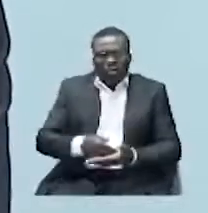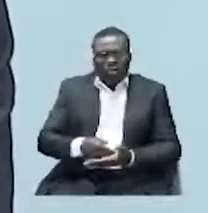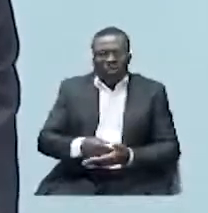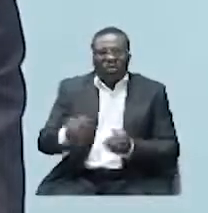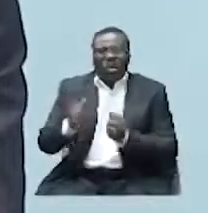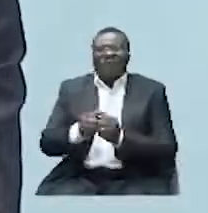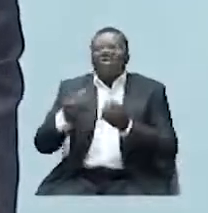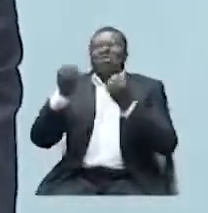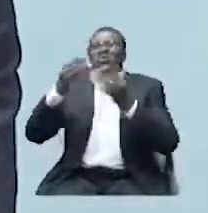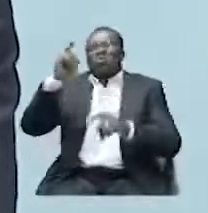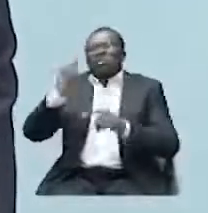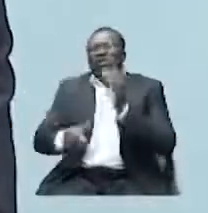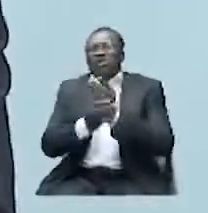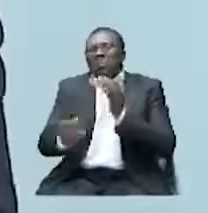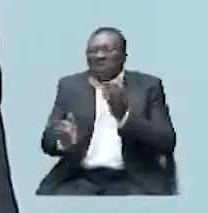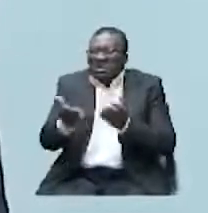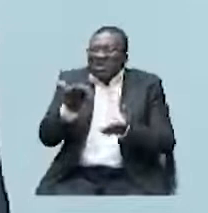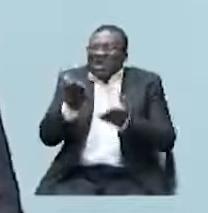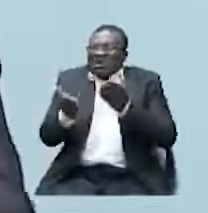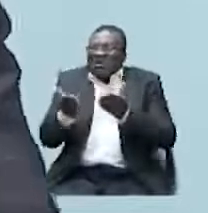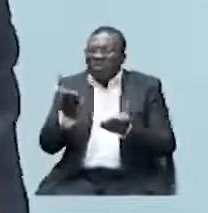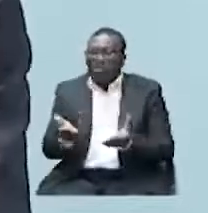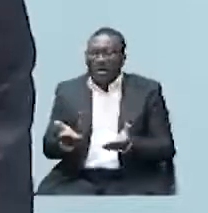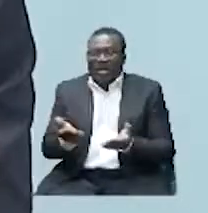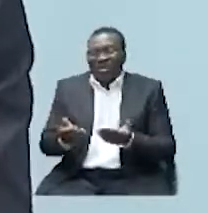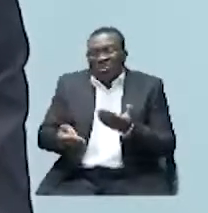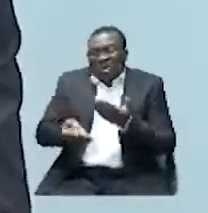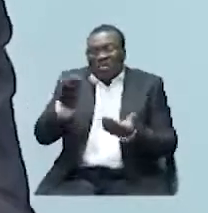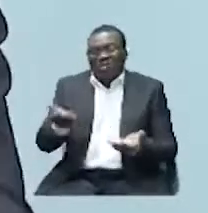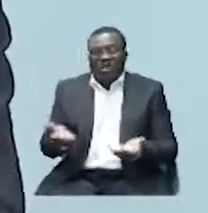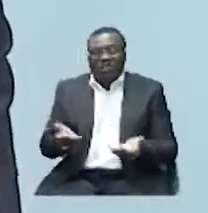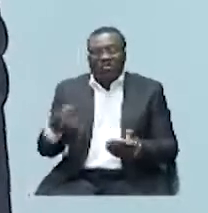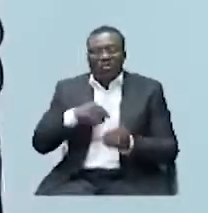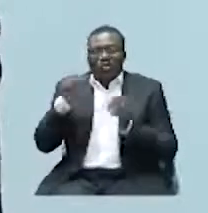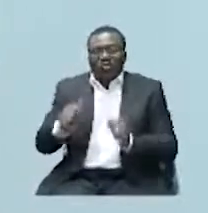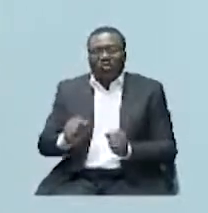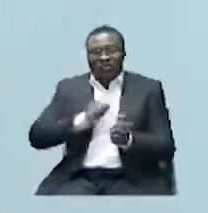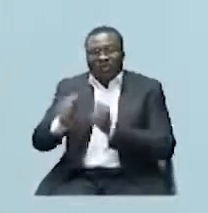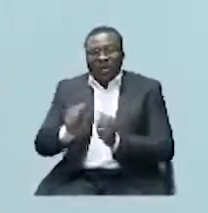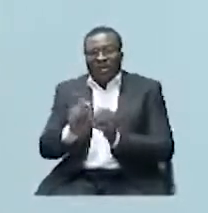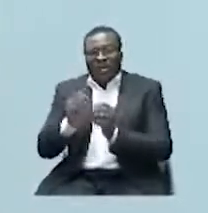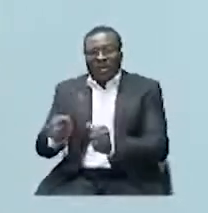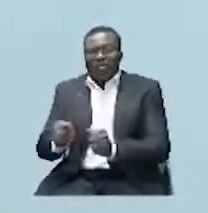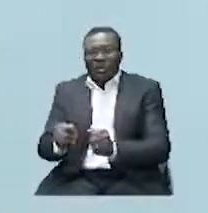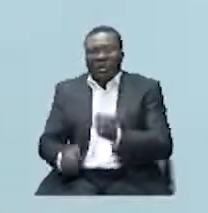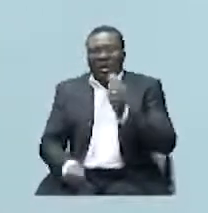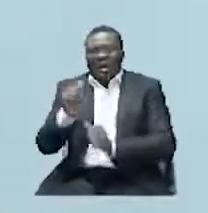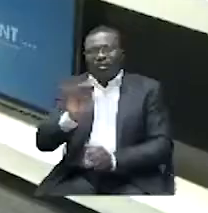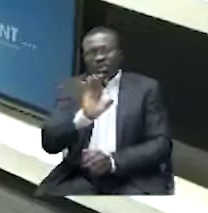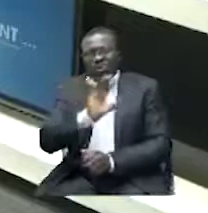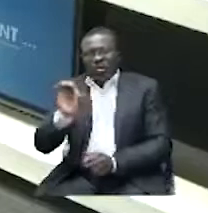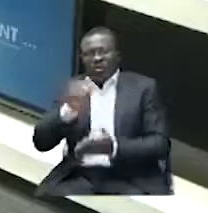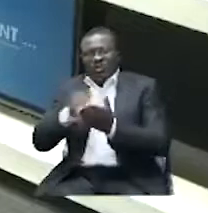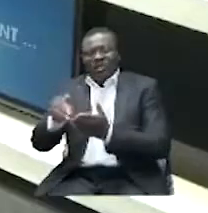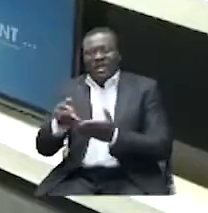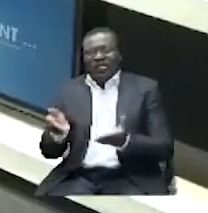avec beaucoup d'à peu près, on travaille de manière approximative, nous pouvons passer rapidement à plus de 900 milliards de ressources